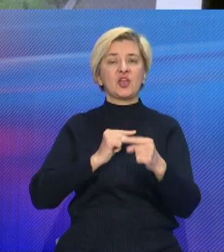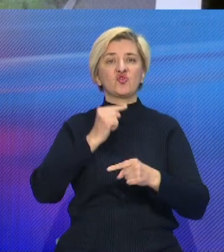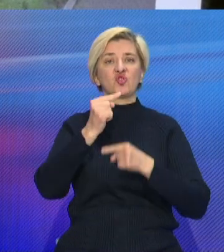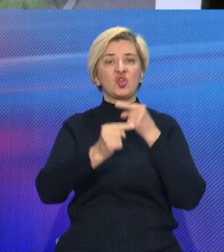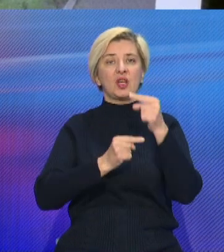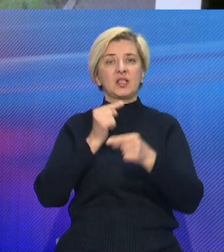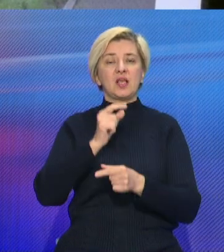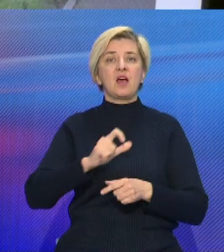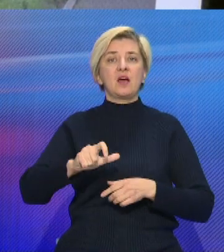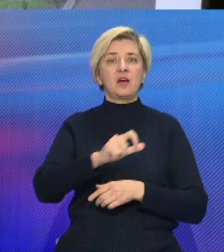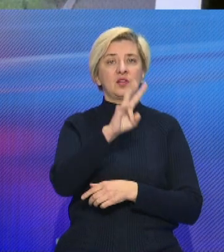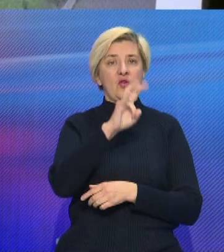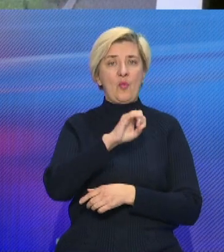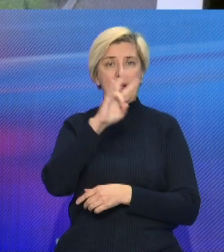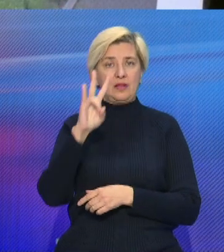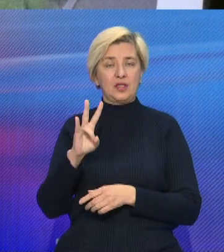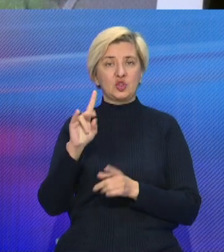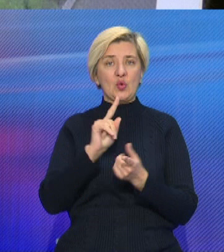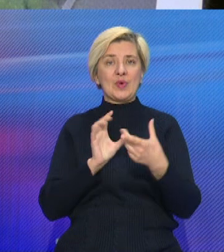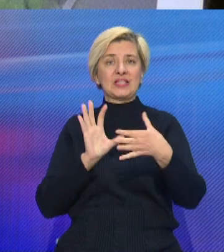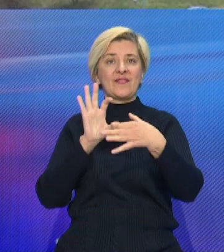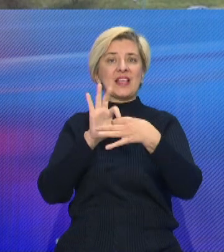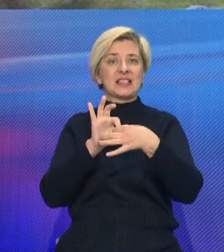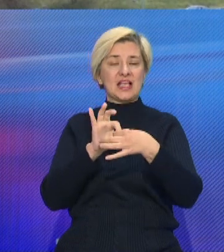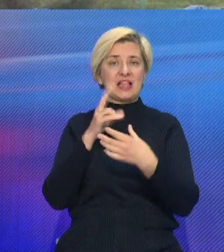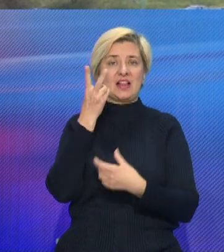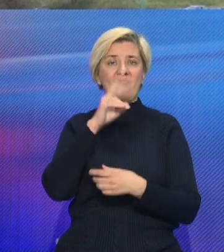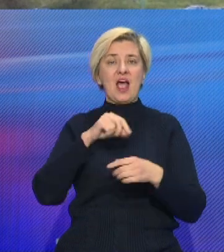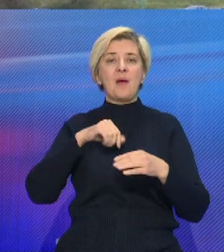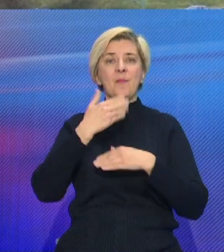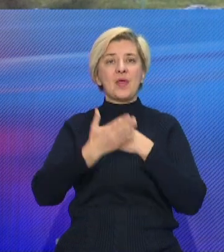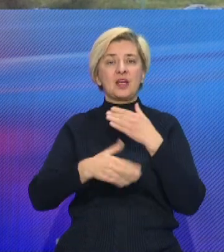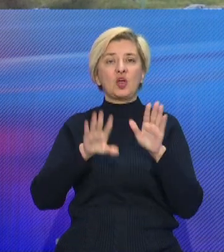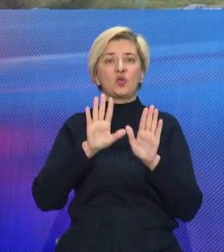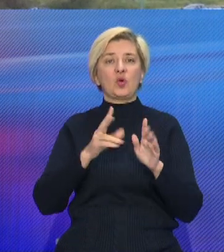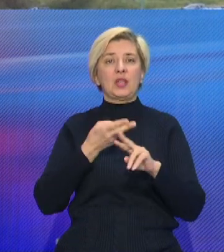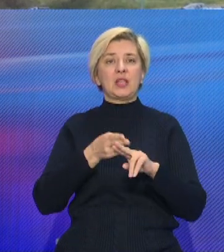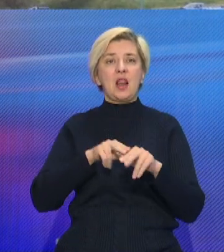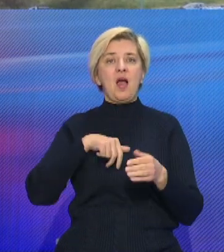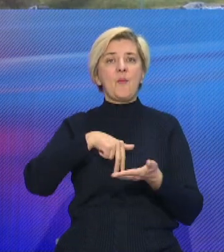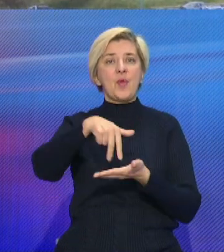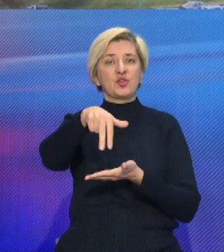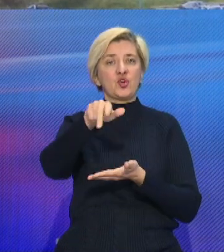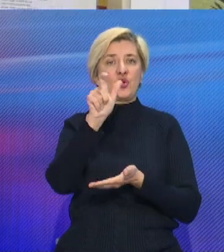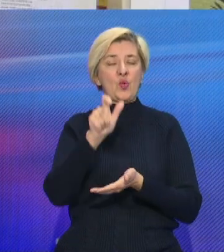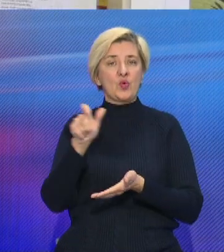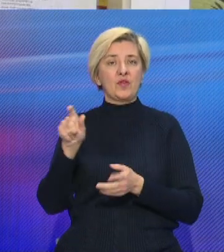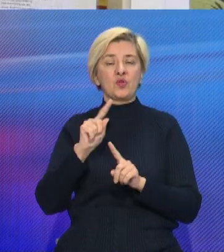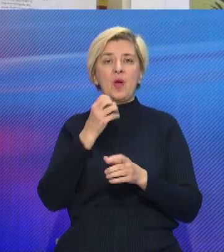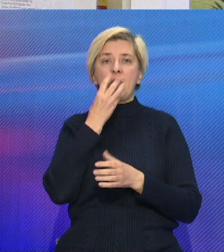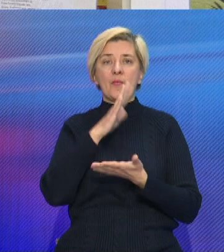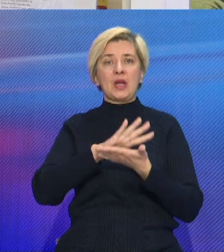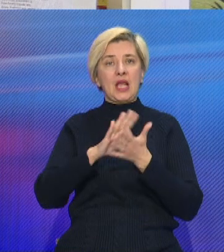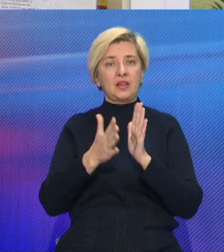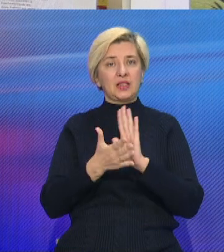через Нёман, для того, чтобы связать два берега только для пешеходов, чтобы это была благоприятная среда. Третья